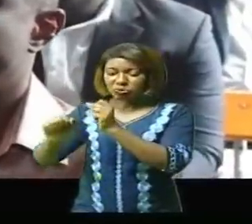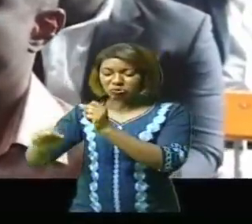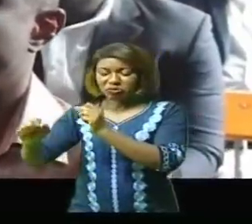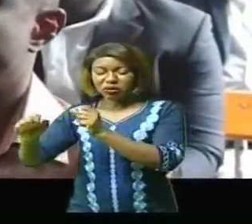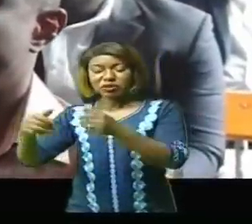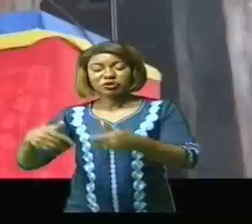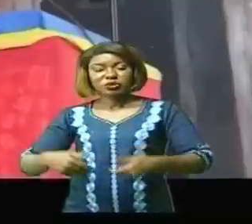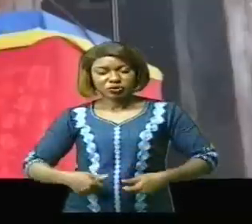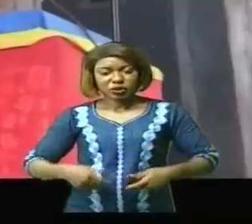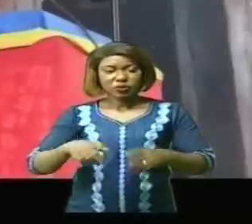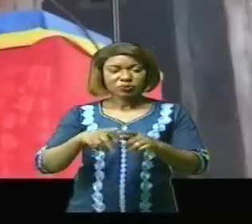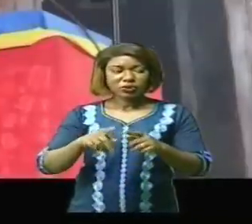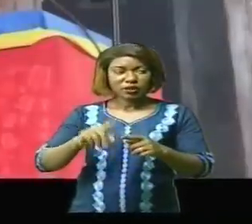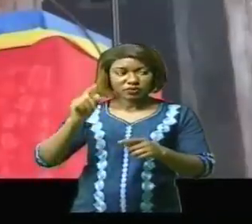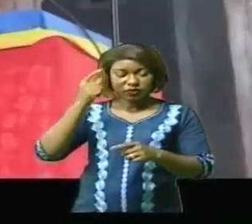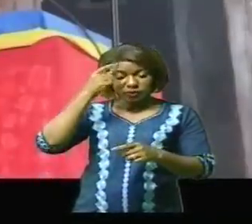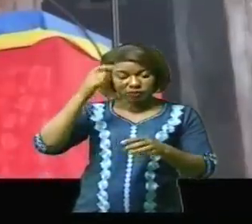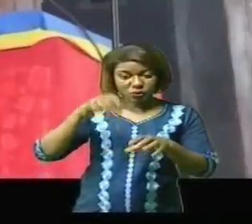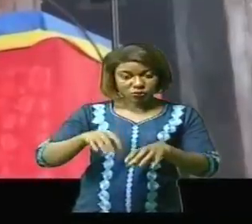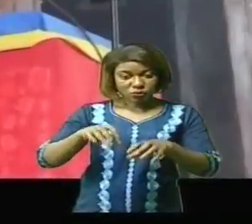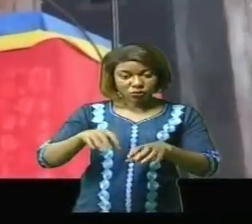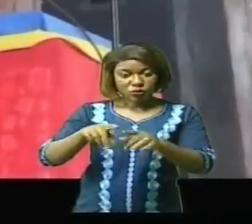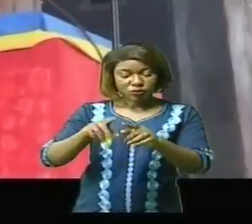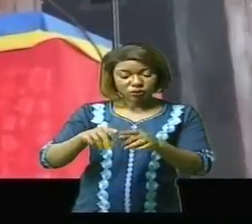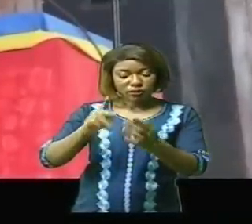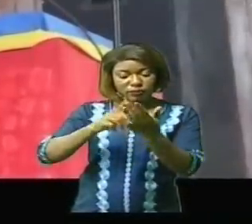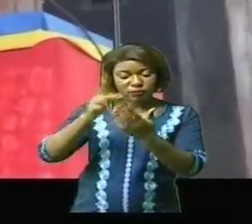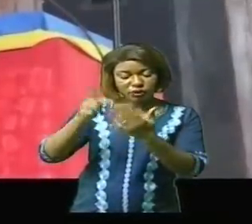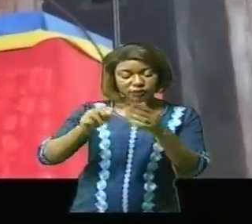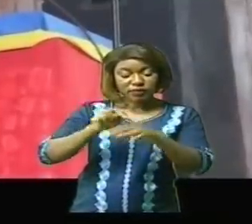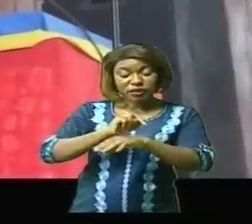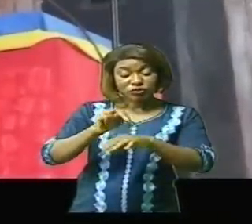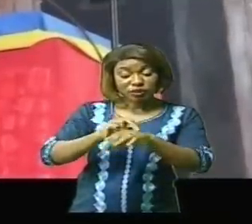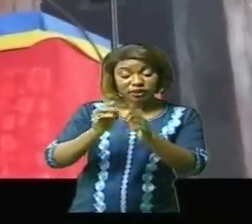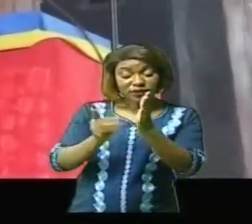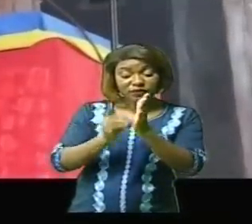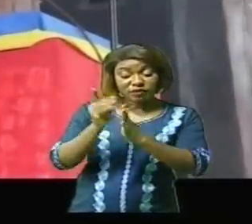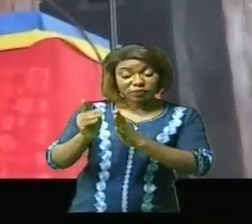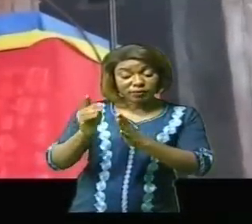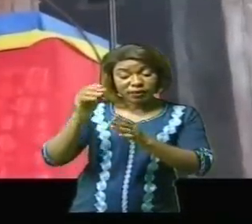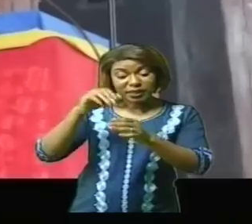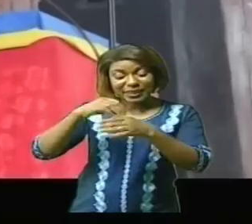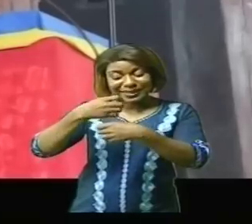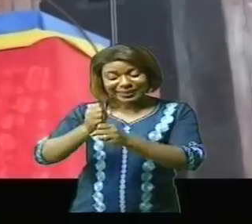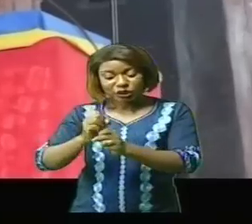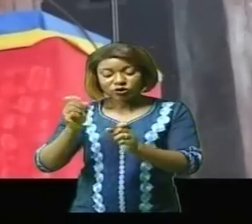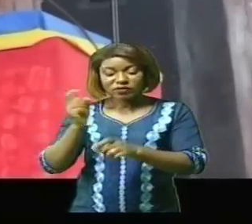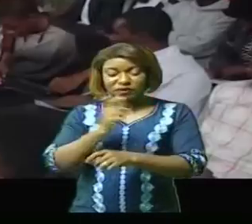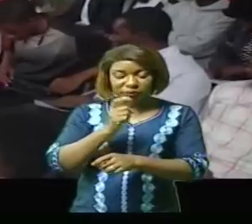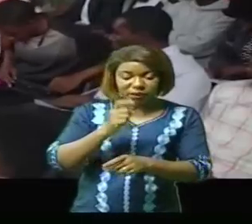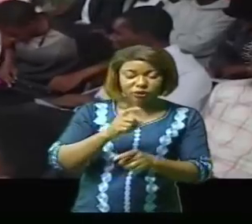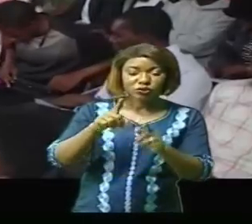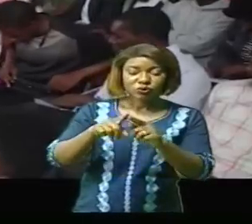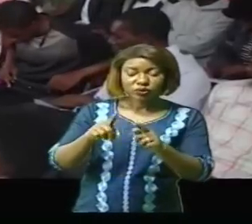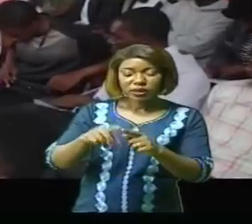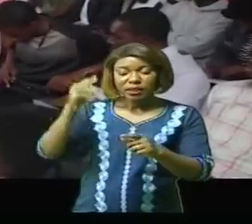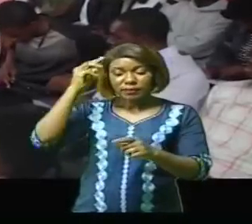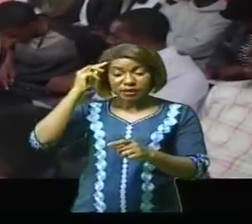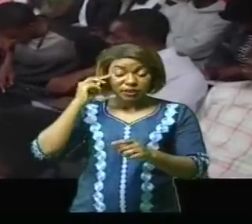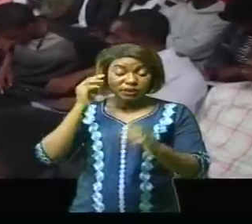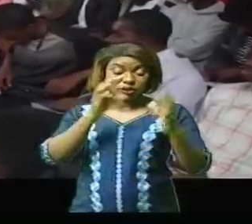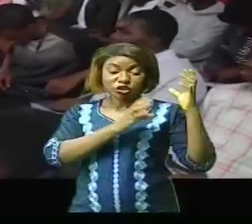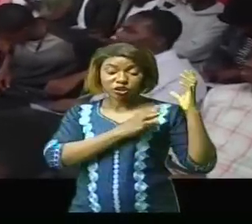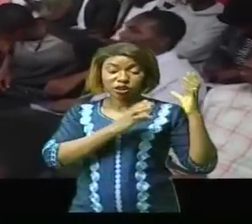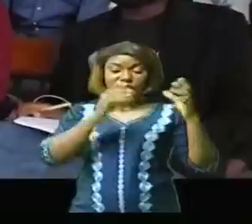Le gouvernement congolais est déjà à l'œuvre avec son programme national du développement de l'entrepreneuriat congolais Pronadec. Le ministre en charge